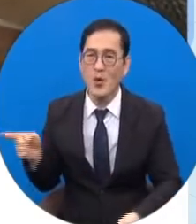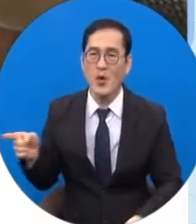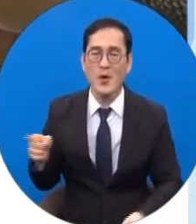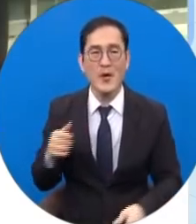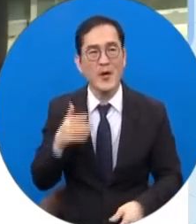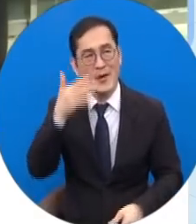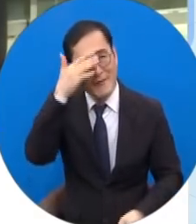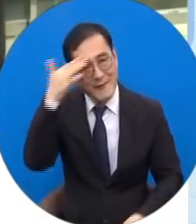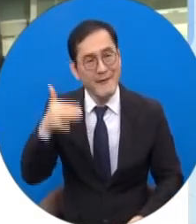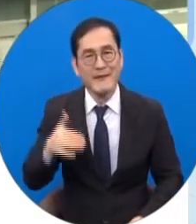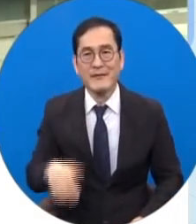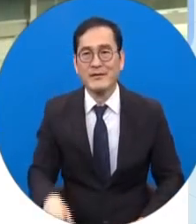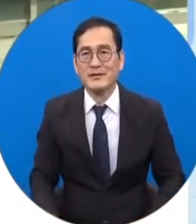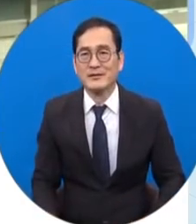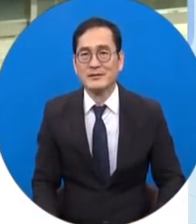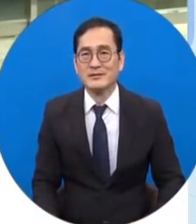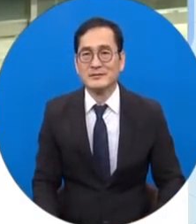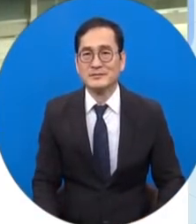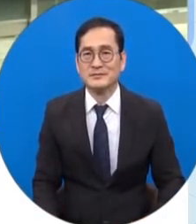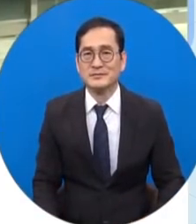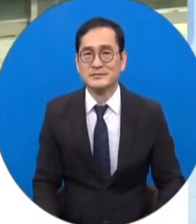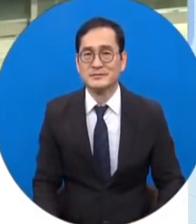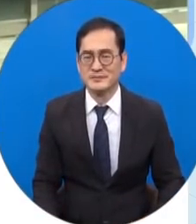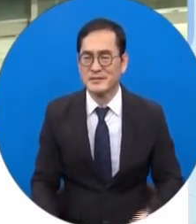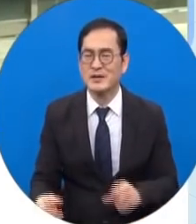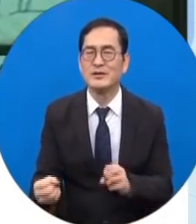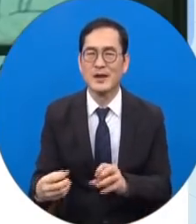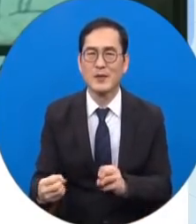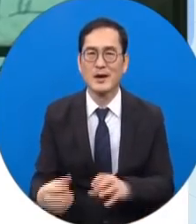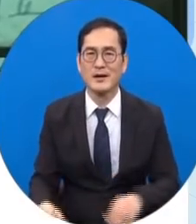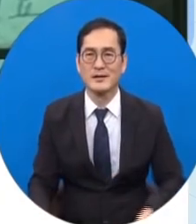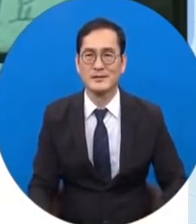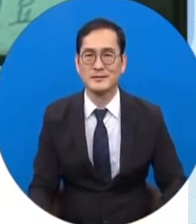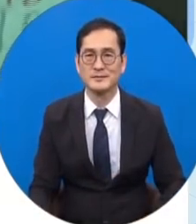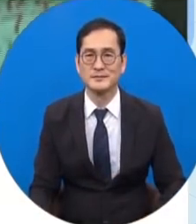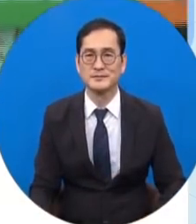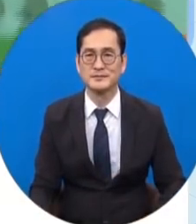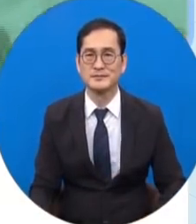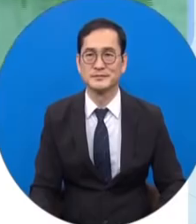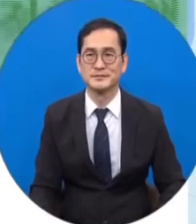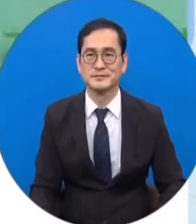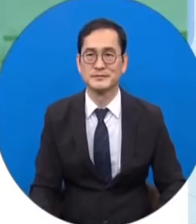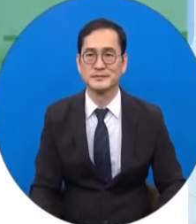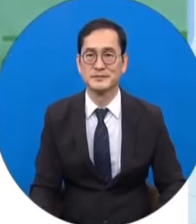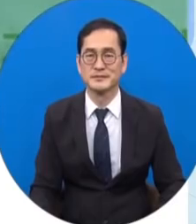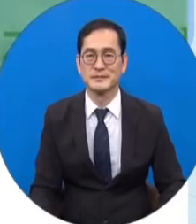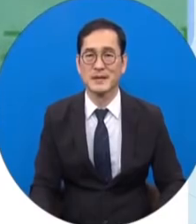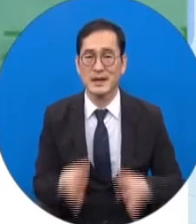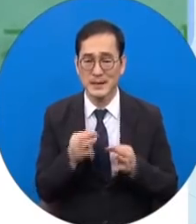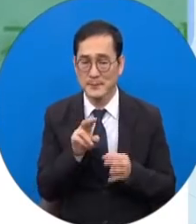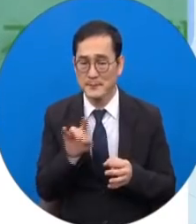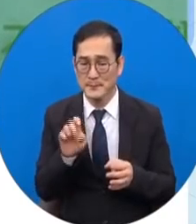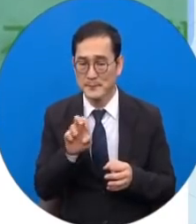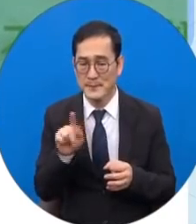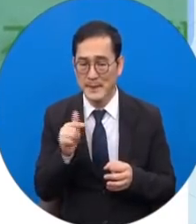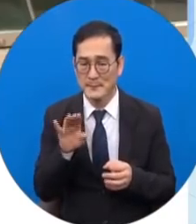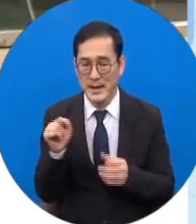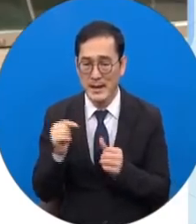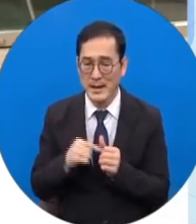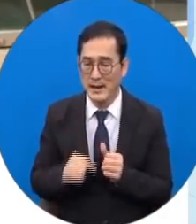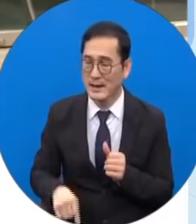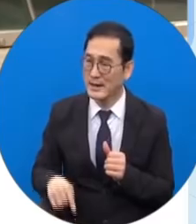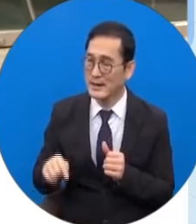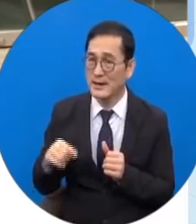보도를 보니까 검찰이 김 만 배 시로부터 소개했다고 하는 내용을 이미 진술을 확보했다 이런 얘기까지 나오고 있는 상황이거든요